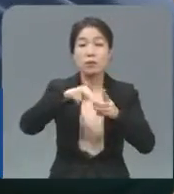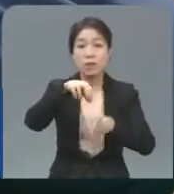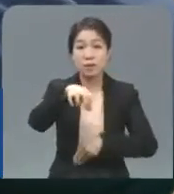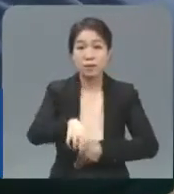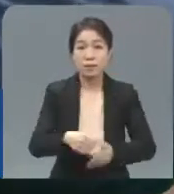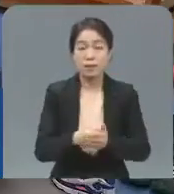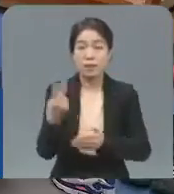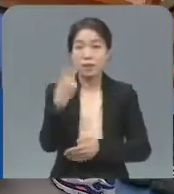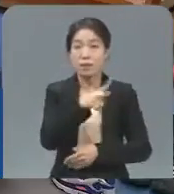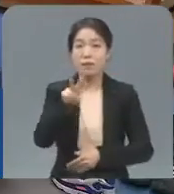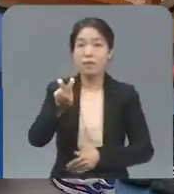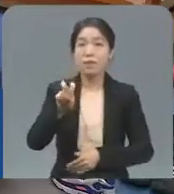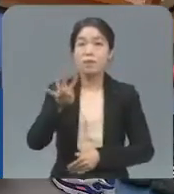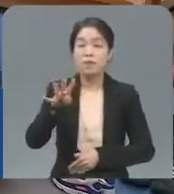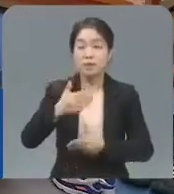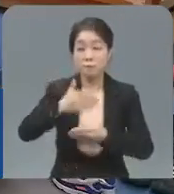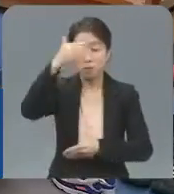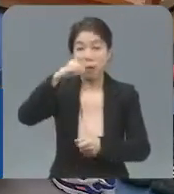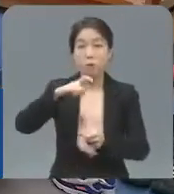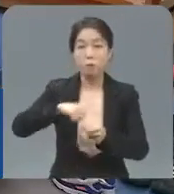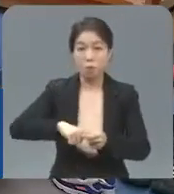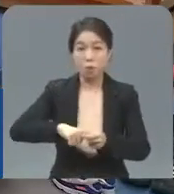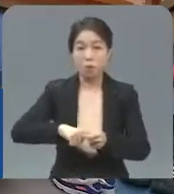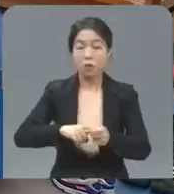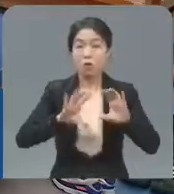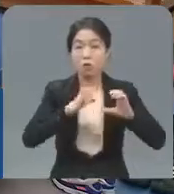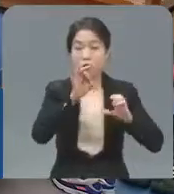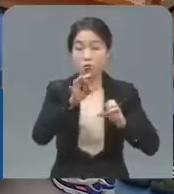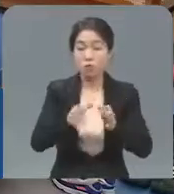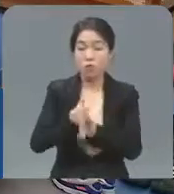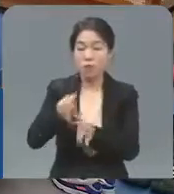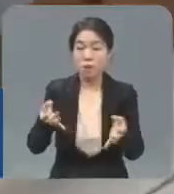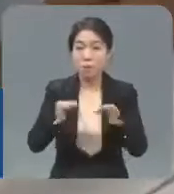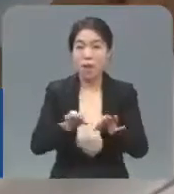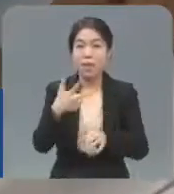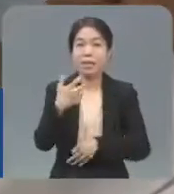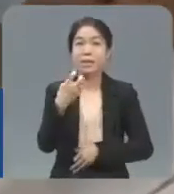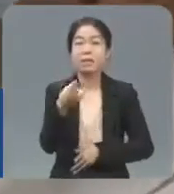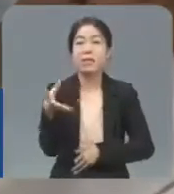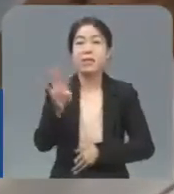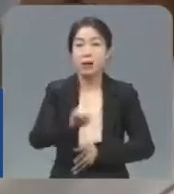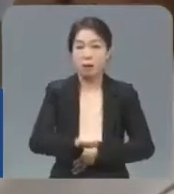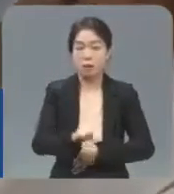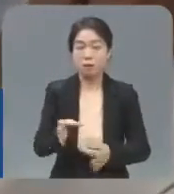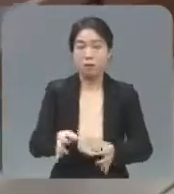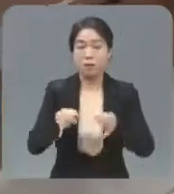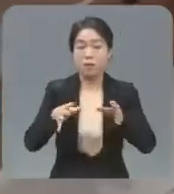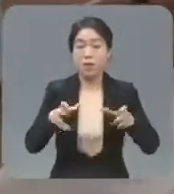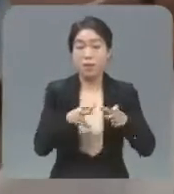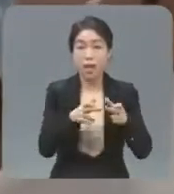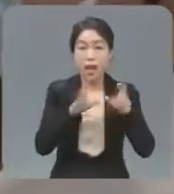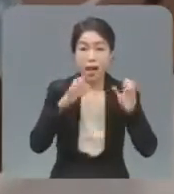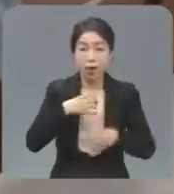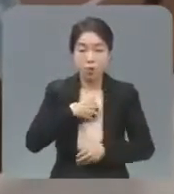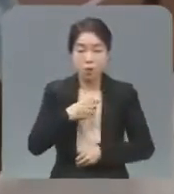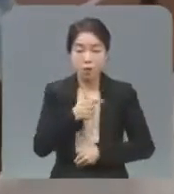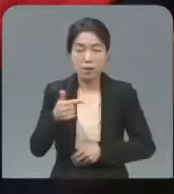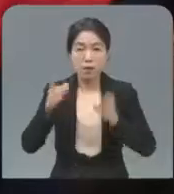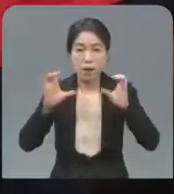공공어린이재활의료센터는 2024년 개원을 목표로 국비와 시비 72억 원을 들여 장애아동과